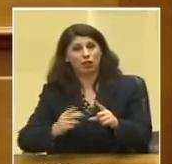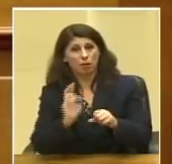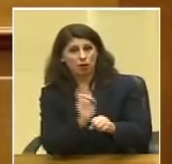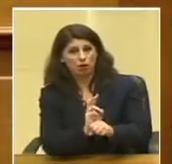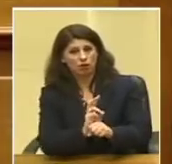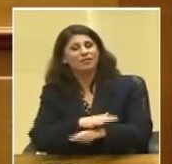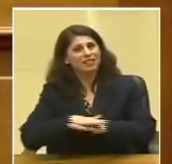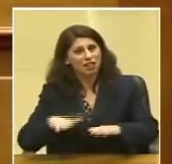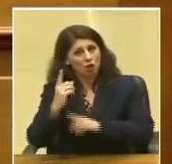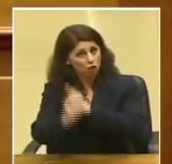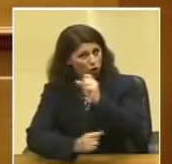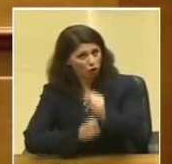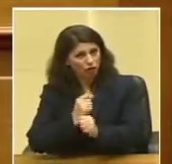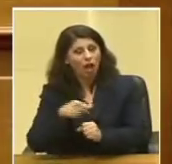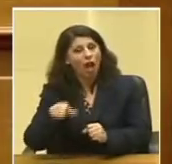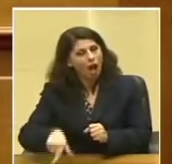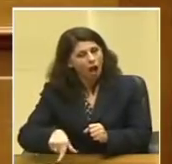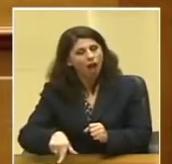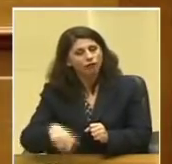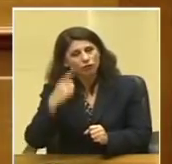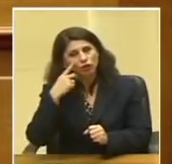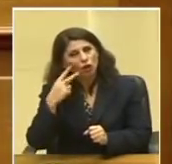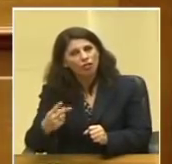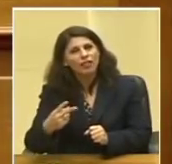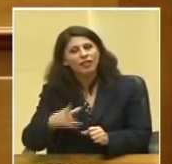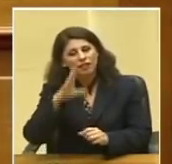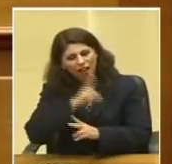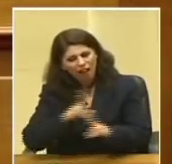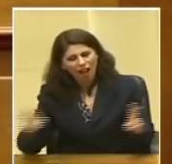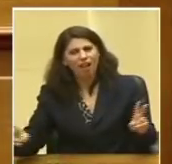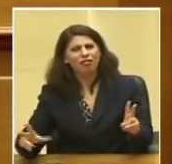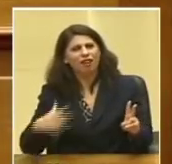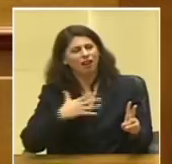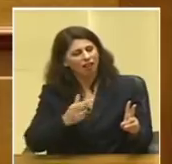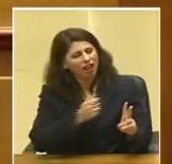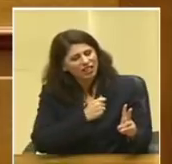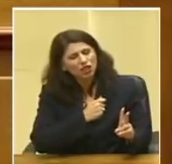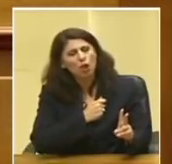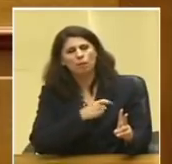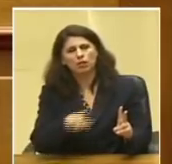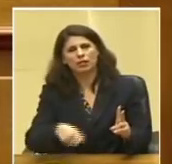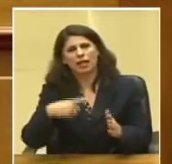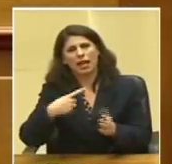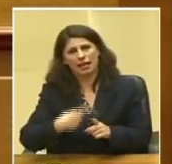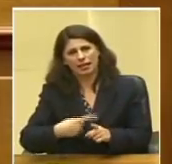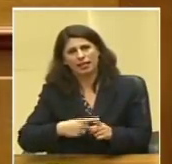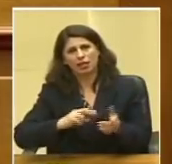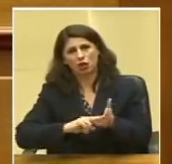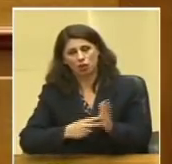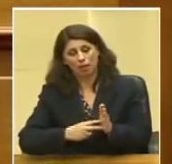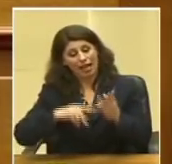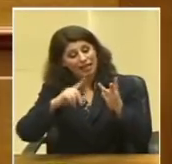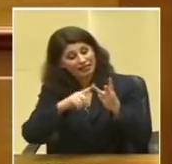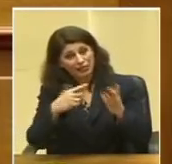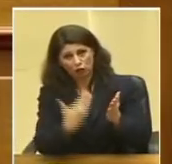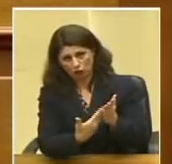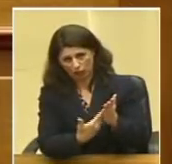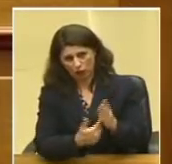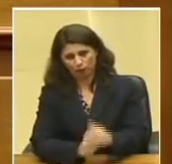που πιστοποιεί την αξιοπιστία της ελληνικής οικονομίας. Τρίτο στοιχείο. Και εδώ